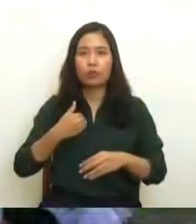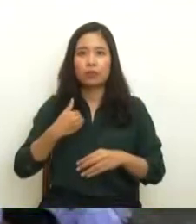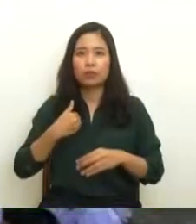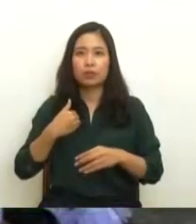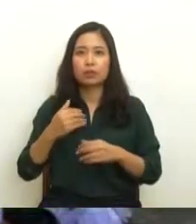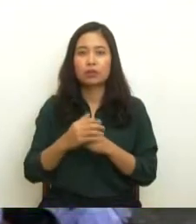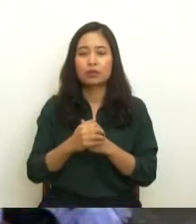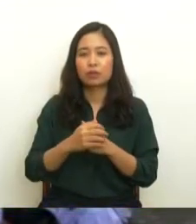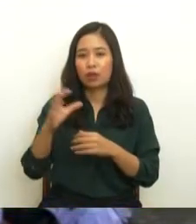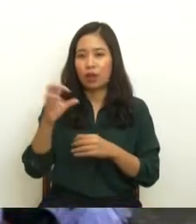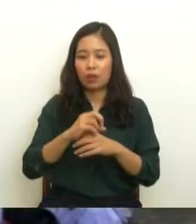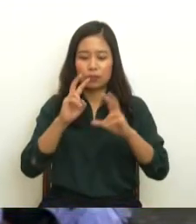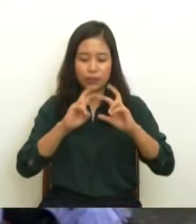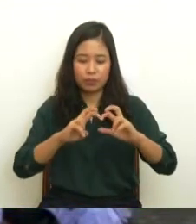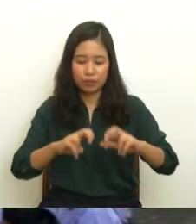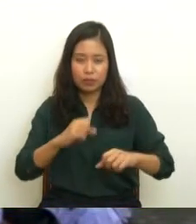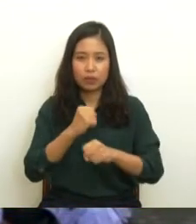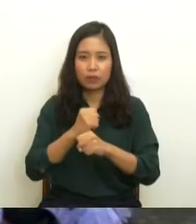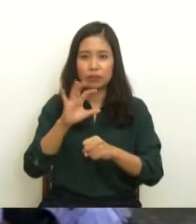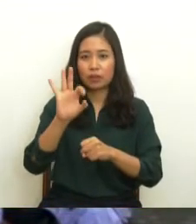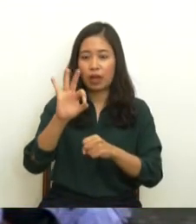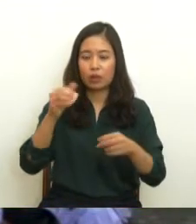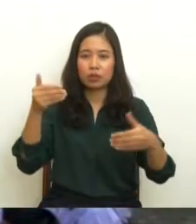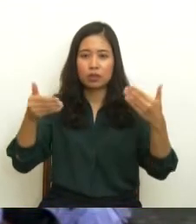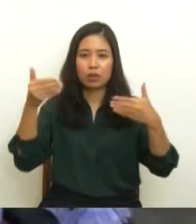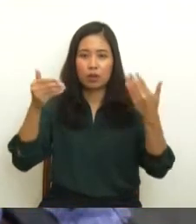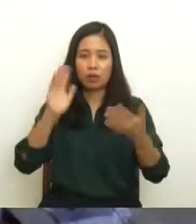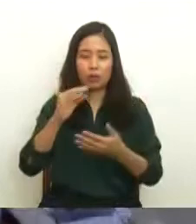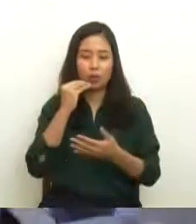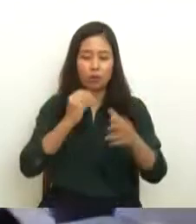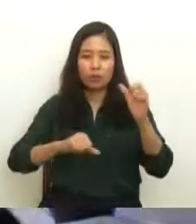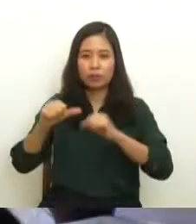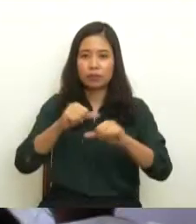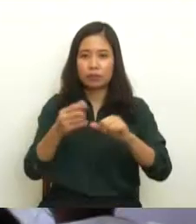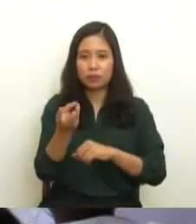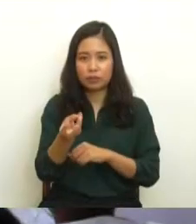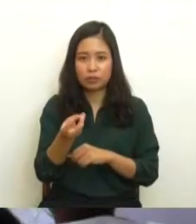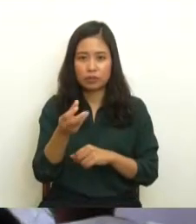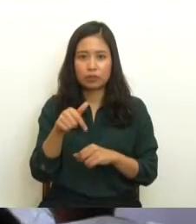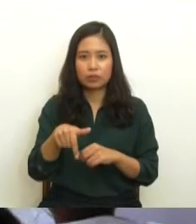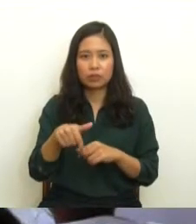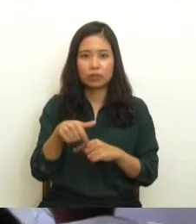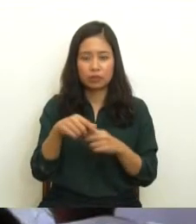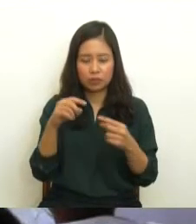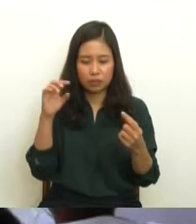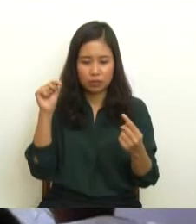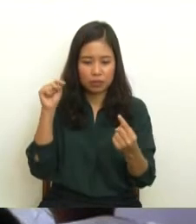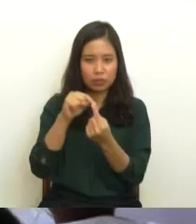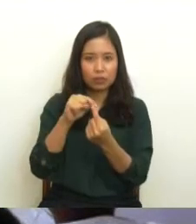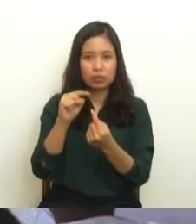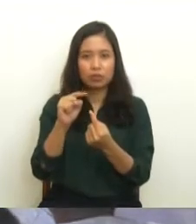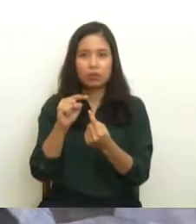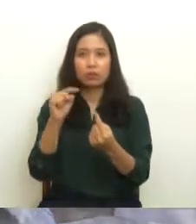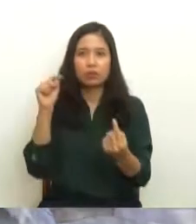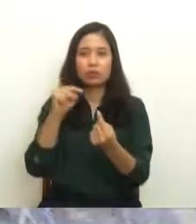งการก็มาวิเคราะห์ 9 กิกรรมของโครงการบ้านนกวิญาศาตน้อยเนี่ย่าจะไปสอดพล้องกับ Sustainable Development